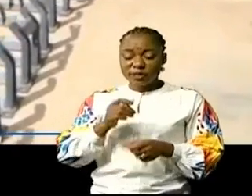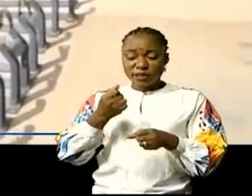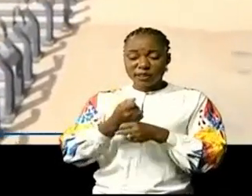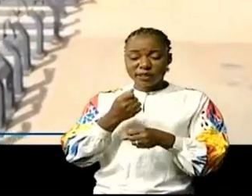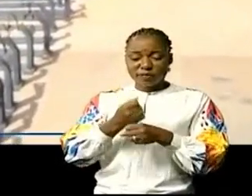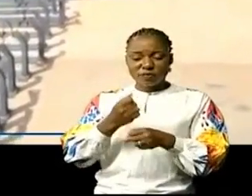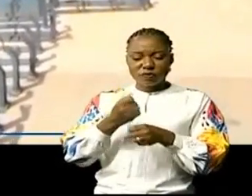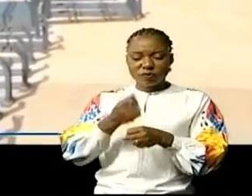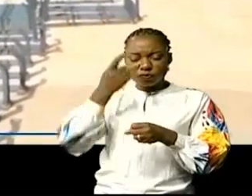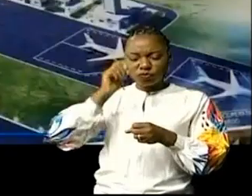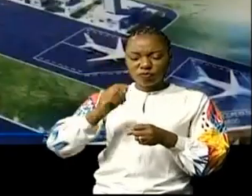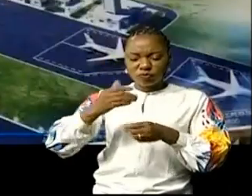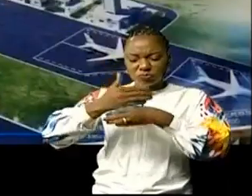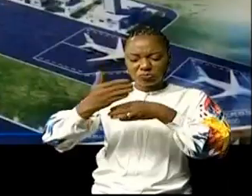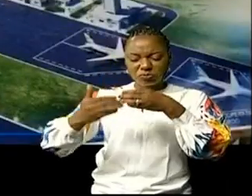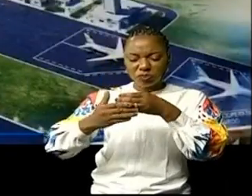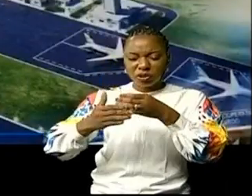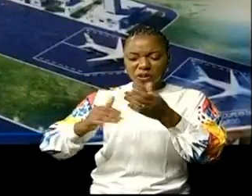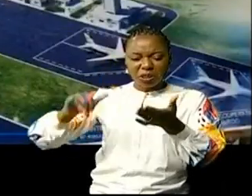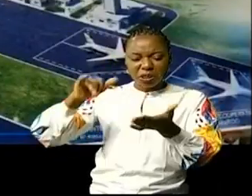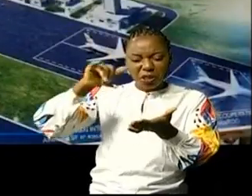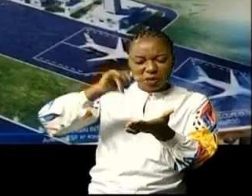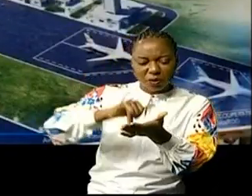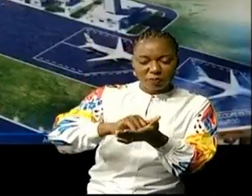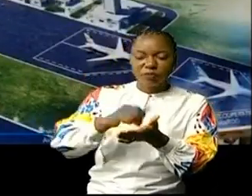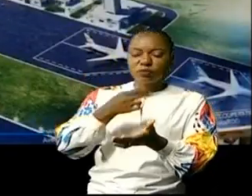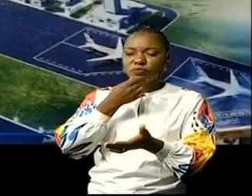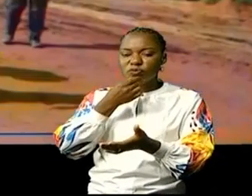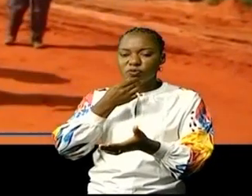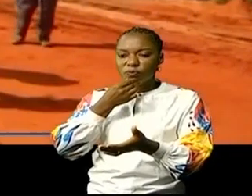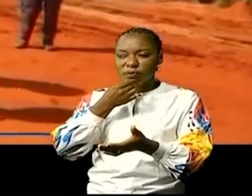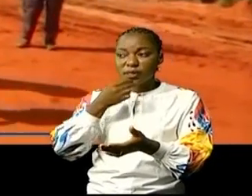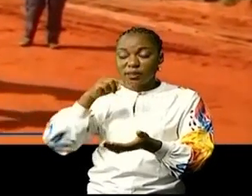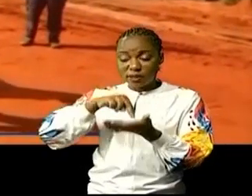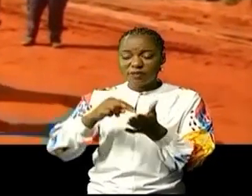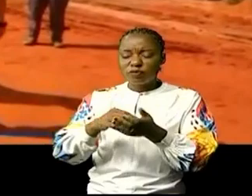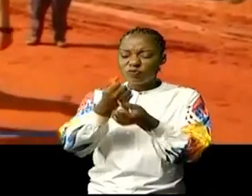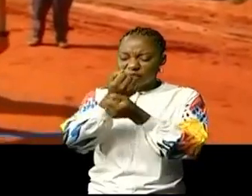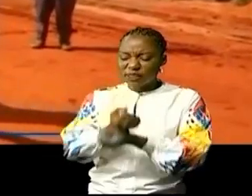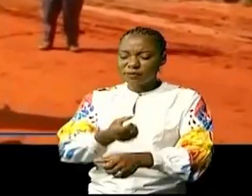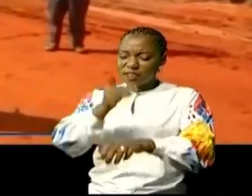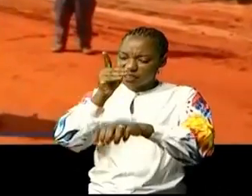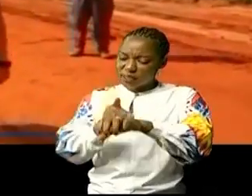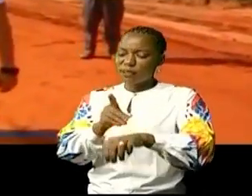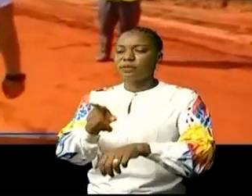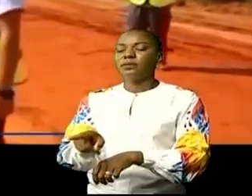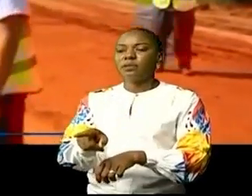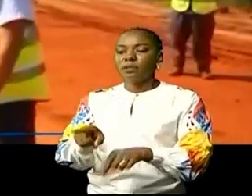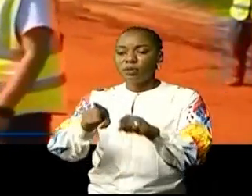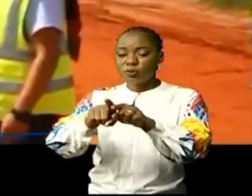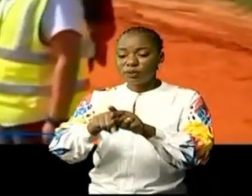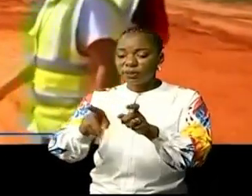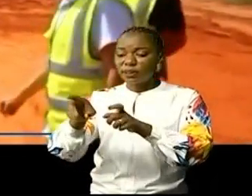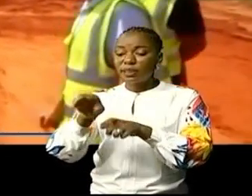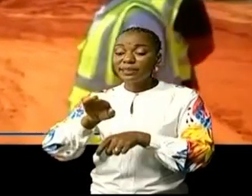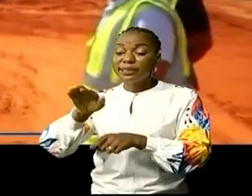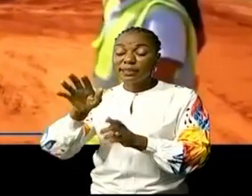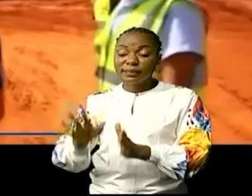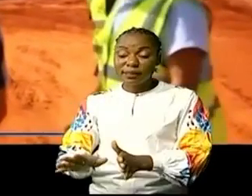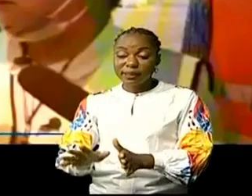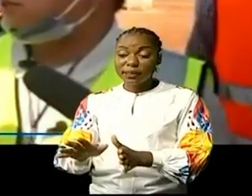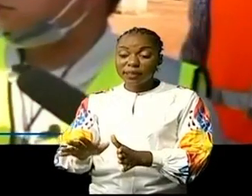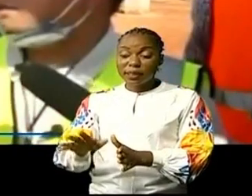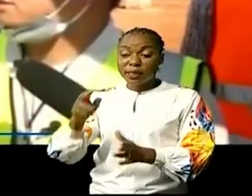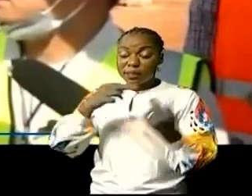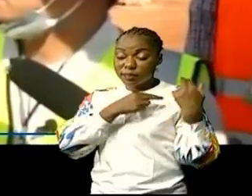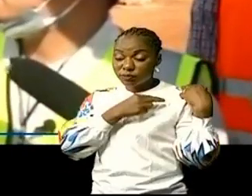de modernisation de l'aéroport de Mbujimayi vont se terminer dans le délai. Le directeur des travaux du tarmac des nouvelles aéroports de